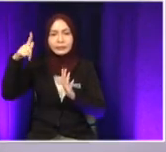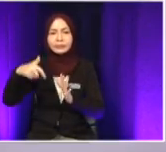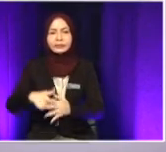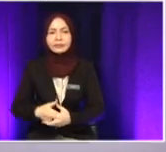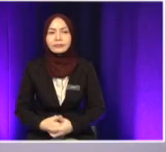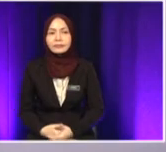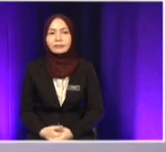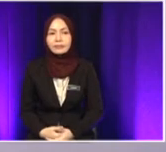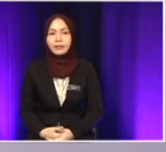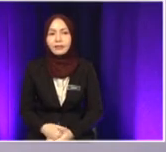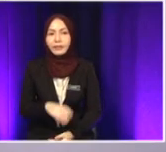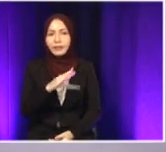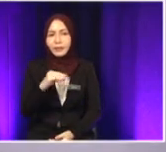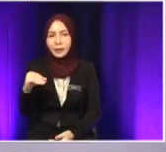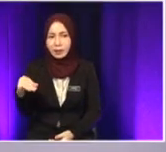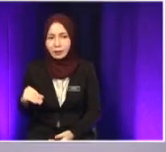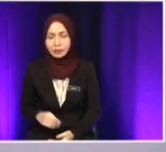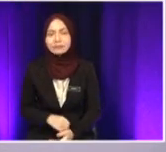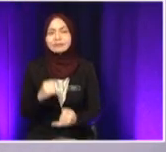bercanggah dengan Alhamdulillah